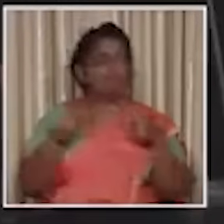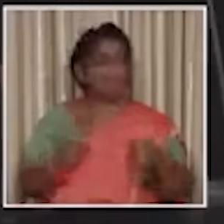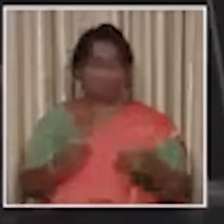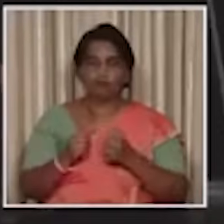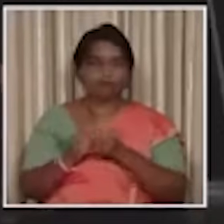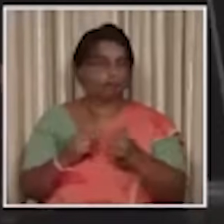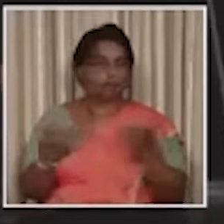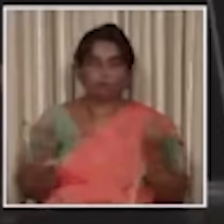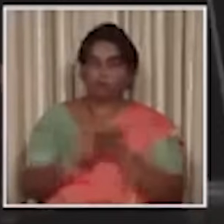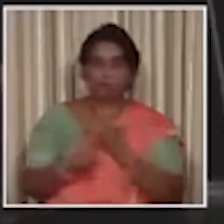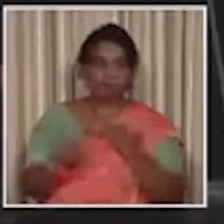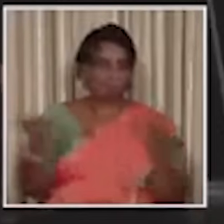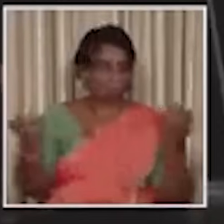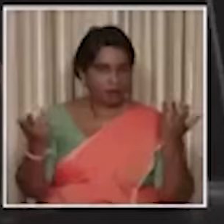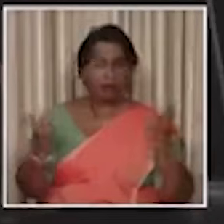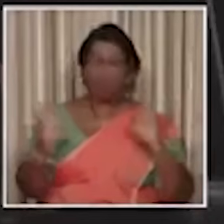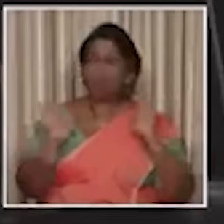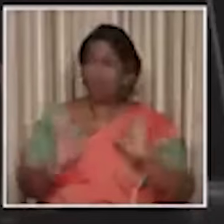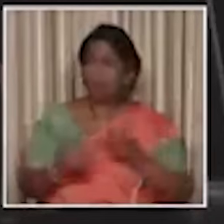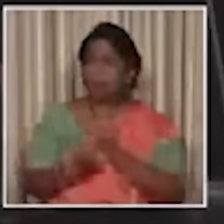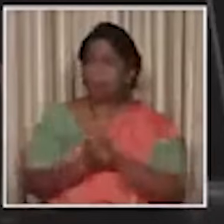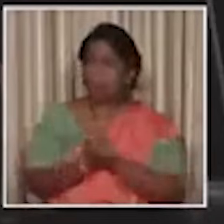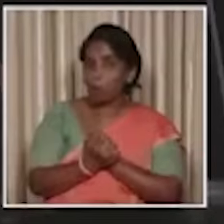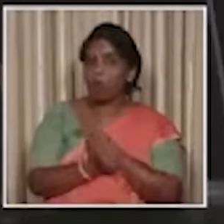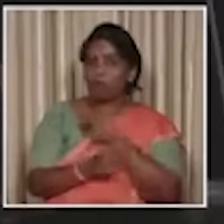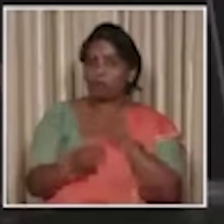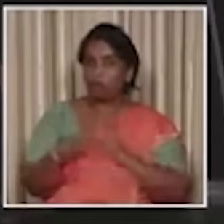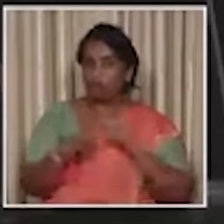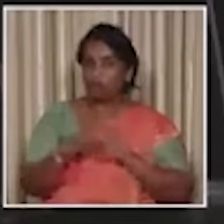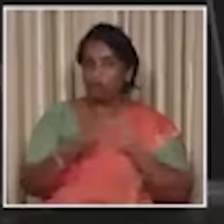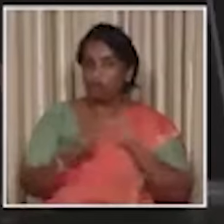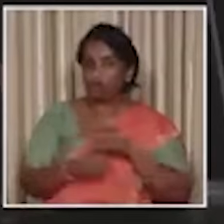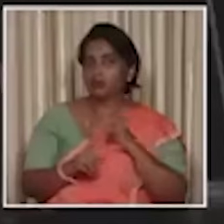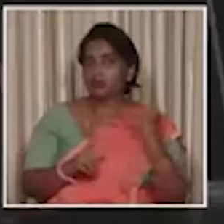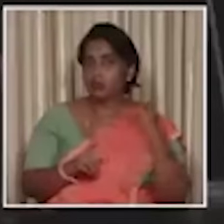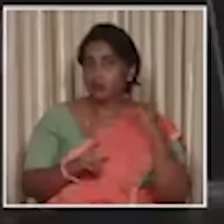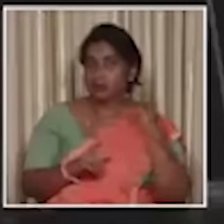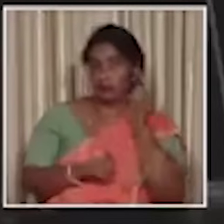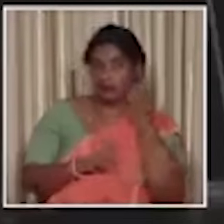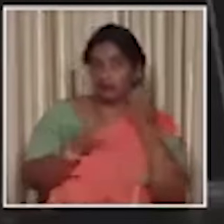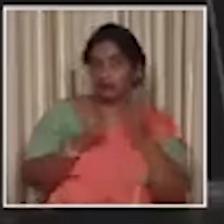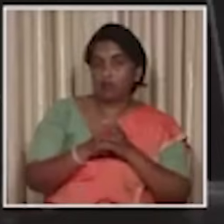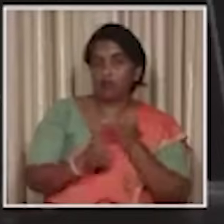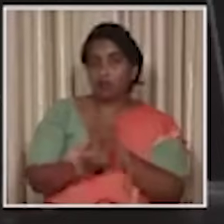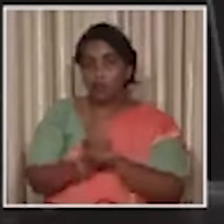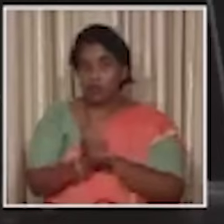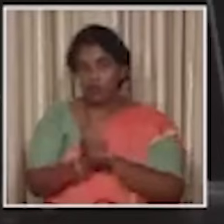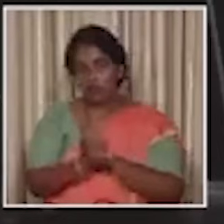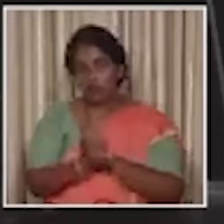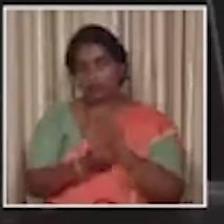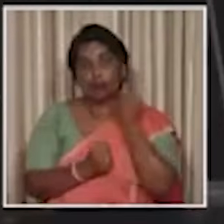இருக்கிறார்கள், குழப்புவதற்கென்றே குழுக்களை உருவாக்குகிறார்கள். இராணுவ புலனாய்வாளர்களால், போலீஸ் புலனாய்வாளர்களால் இந்த மாவீரர் தின